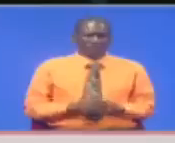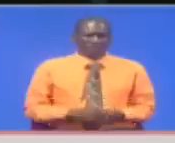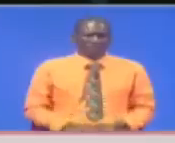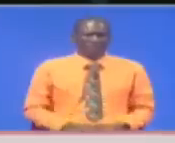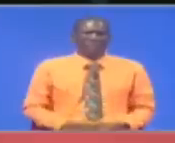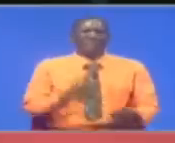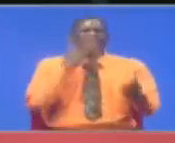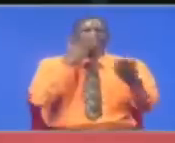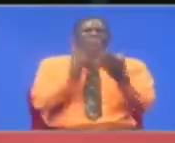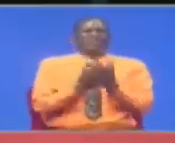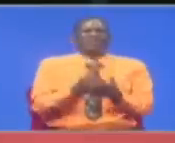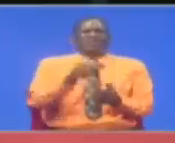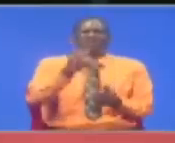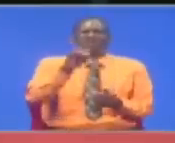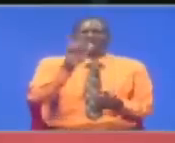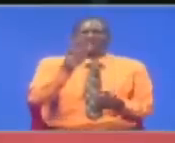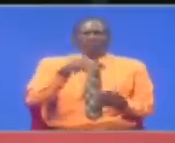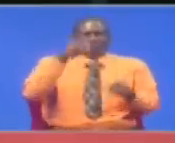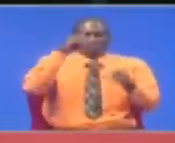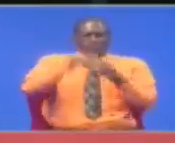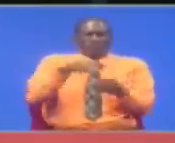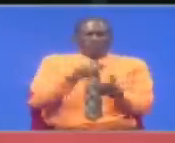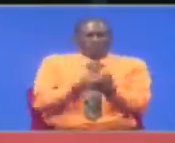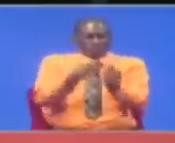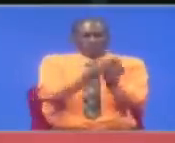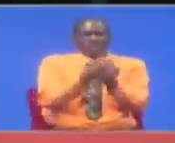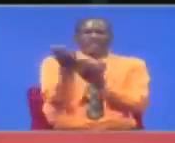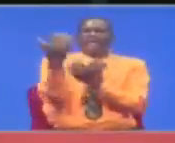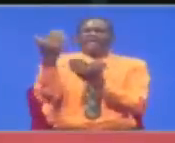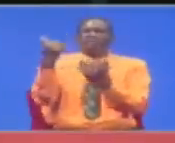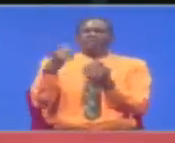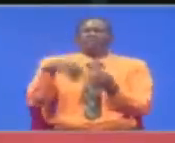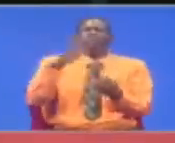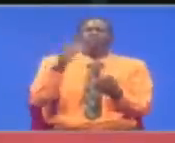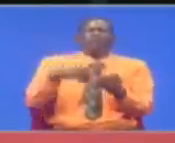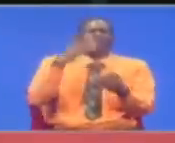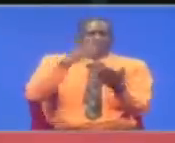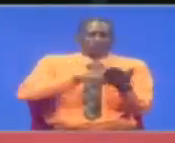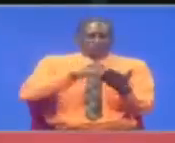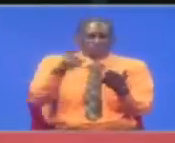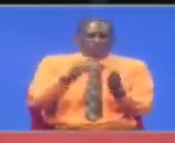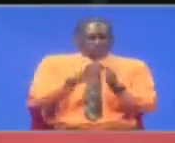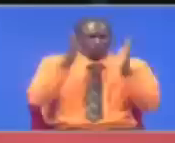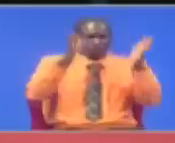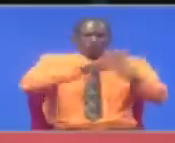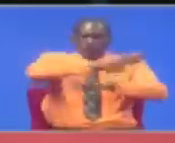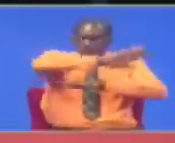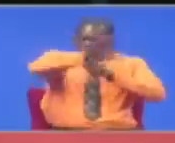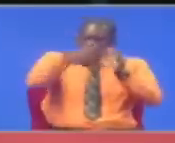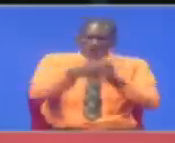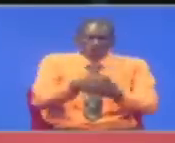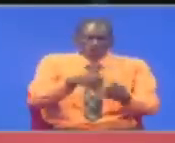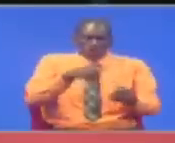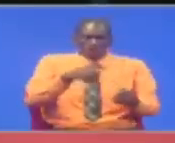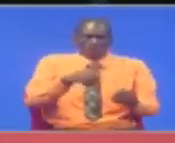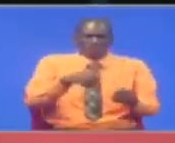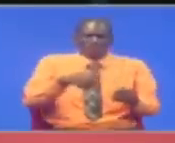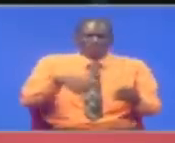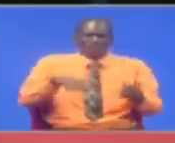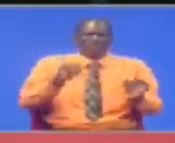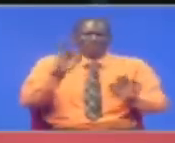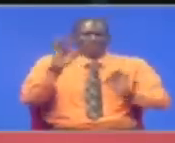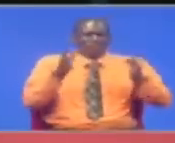Thank you, Aida Mumeta, for putting that together, and you can expect much more in the weeks to come. And salute to all the comedians who are speaking